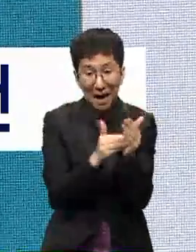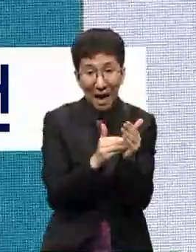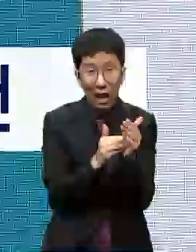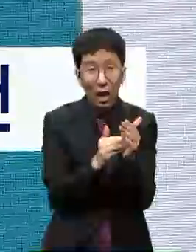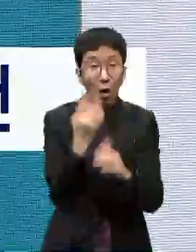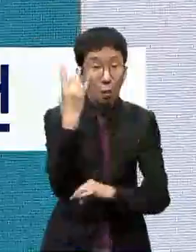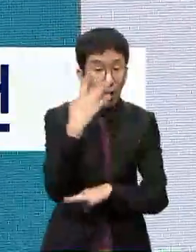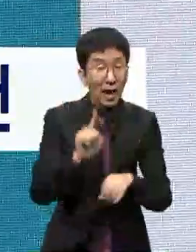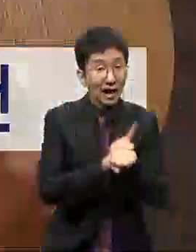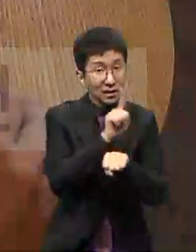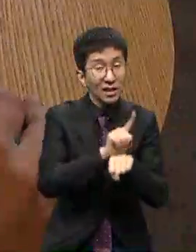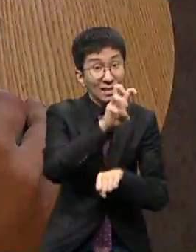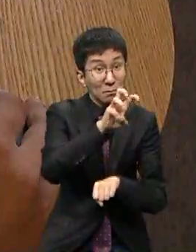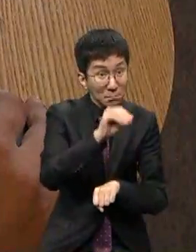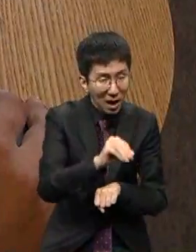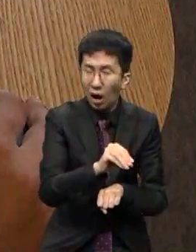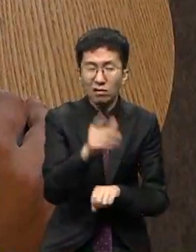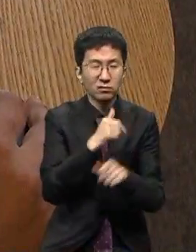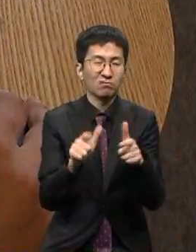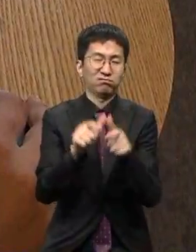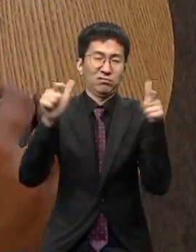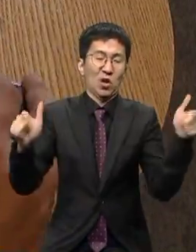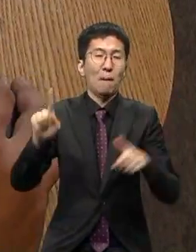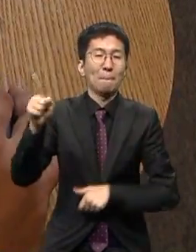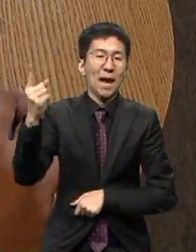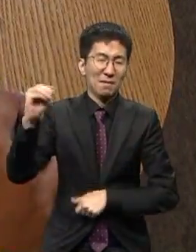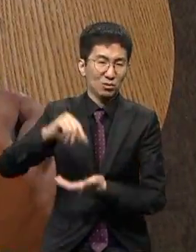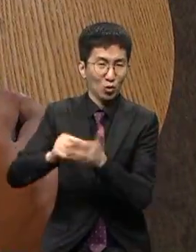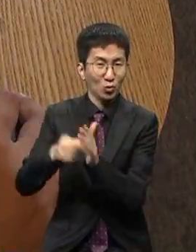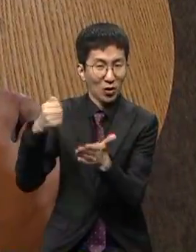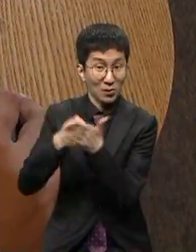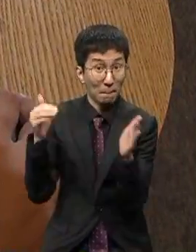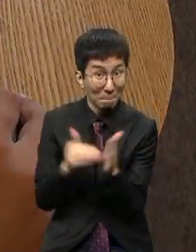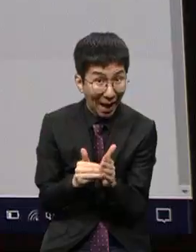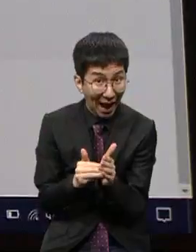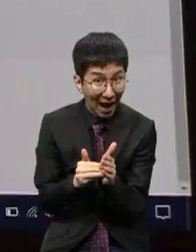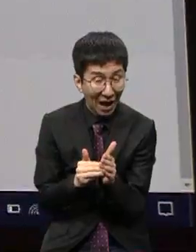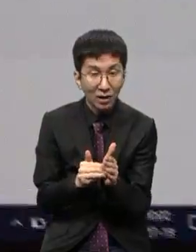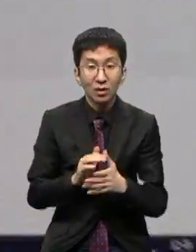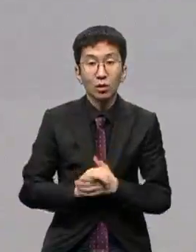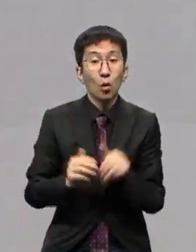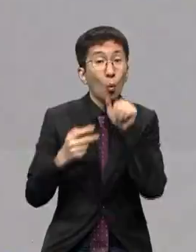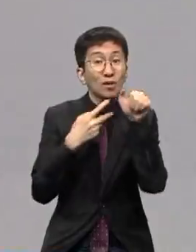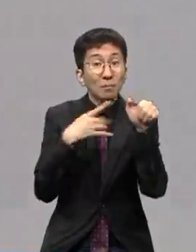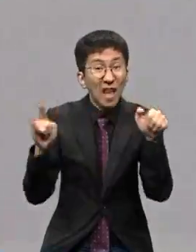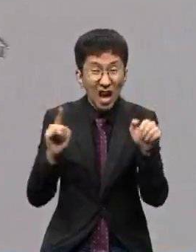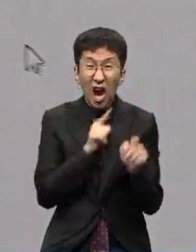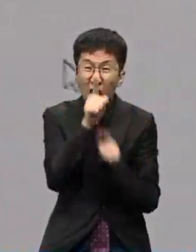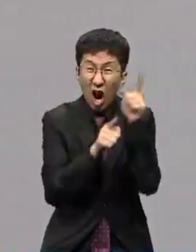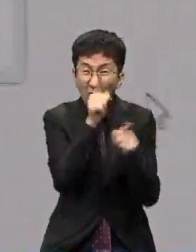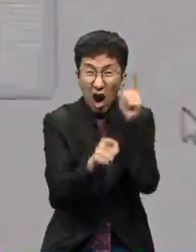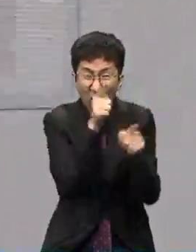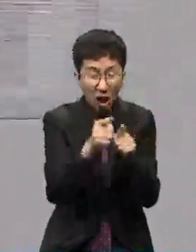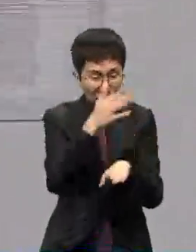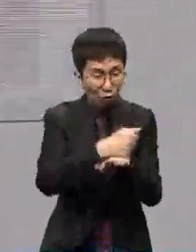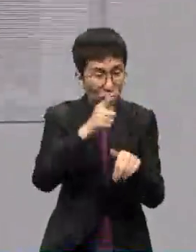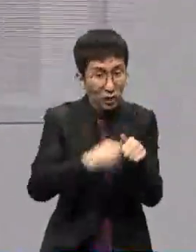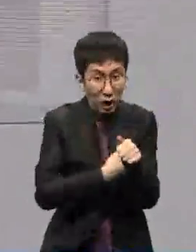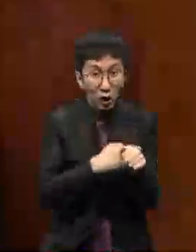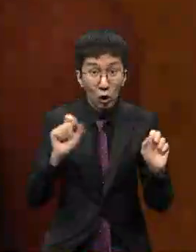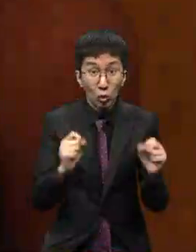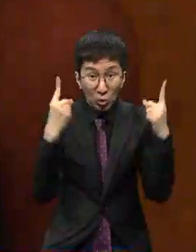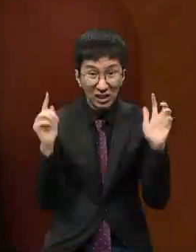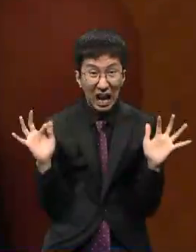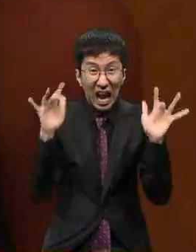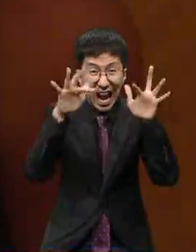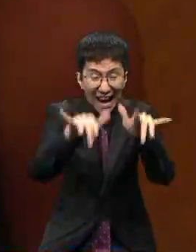건으로 늘렸습니다 50대 예약 당시 동시접속 2000만건 몰린 원인으로 꼽힌 여러 단말기를 통한